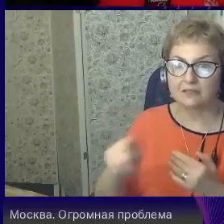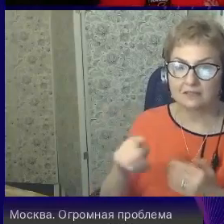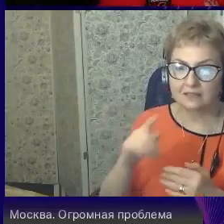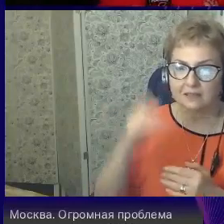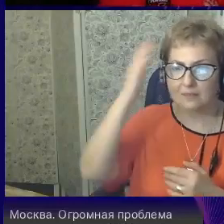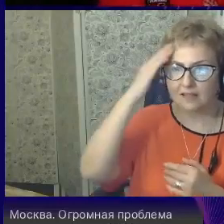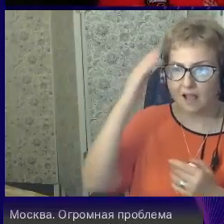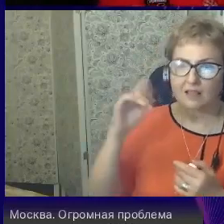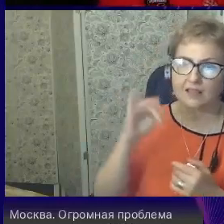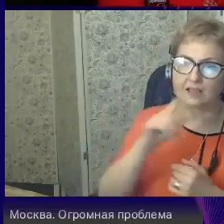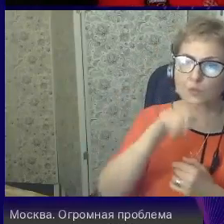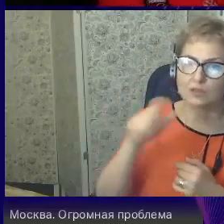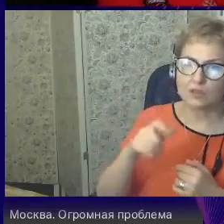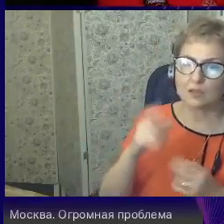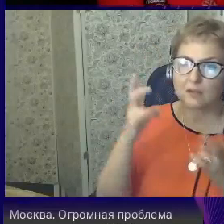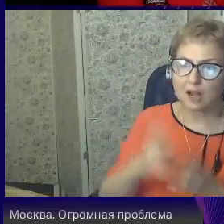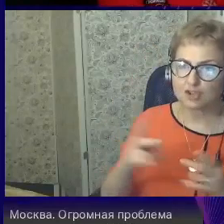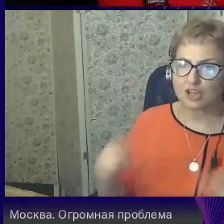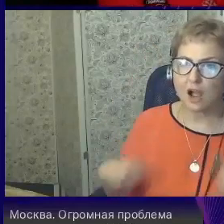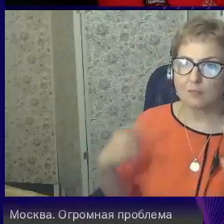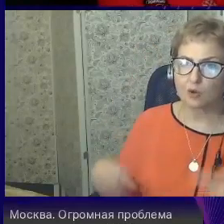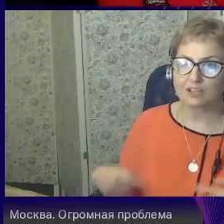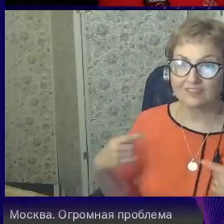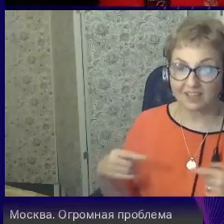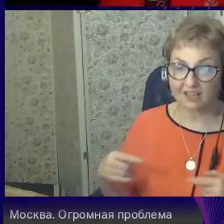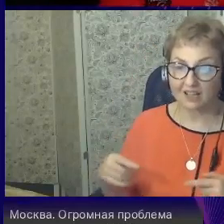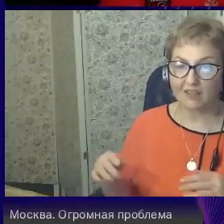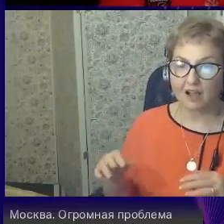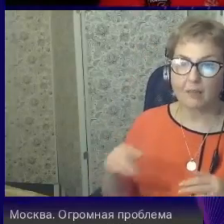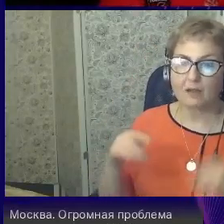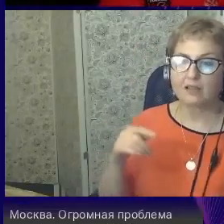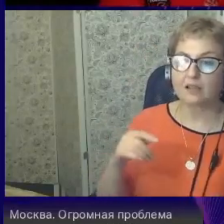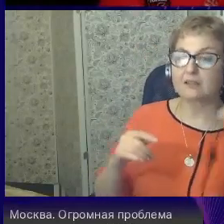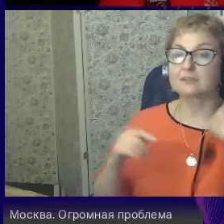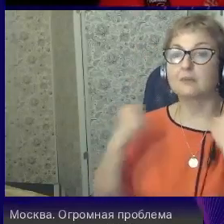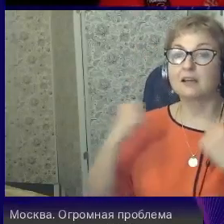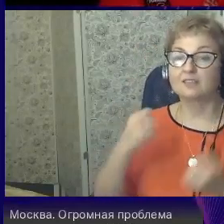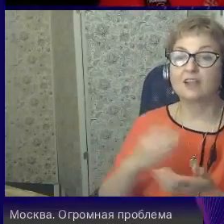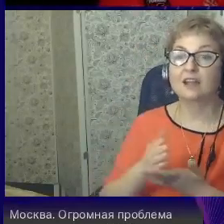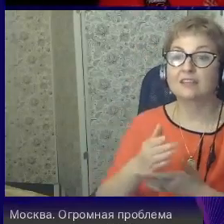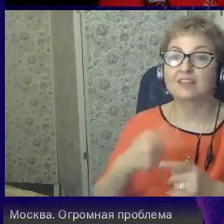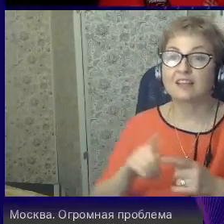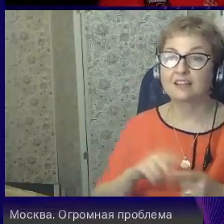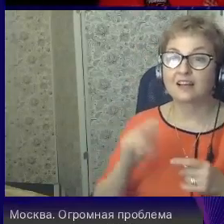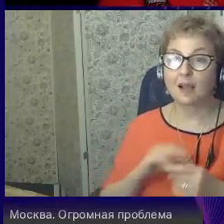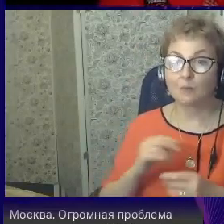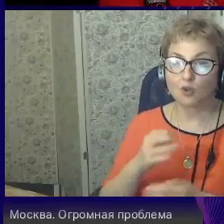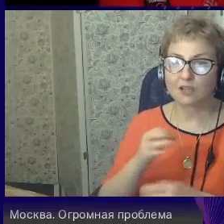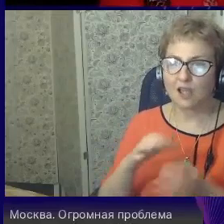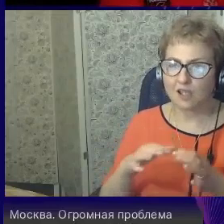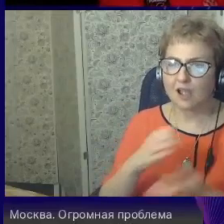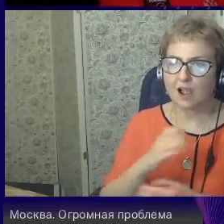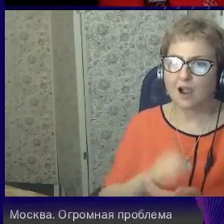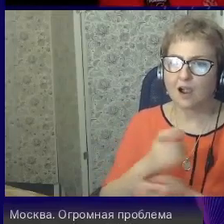ментальными особенностями и для людей с поражением опорно-двигательного аппарата. Прежде всего, спортивное ориентирование – это работа с компасом и с